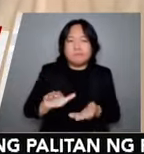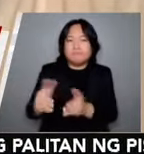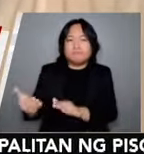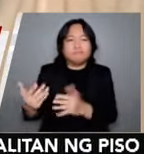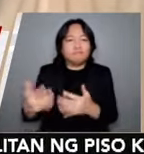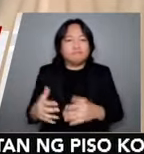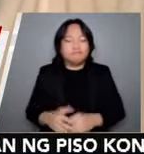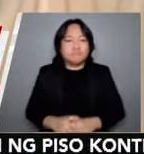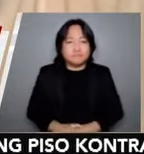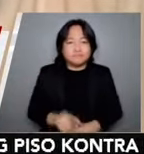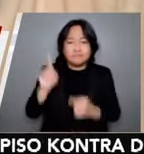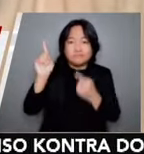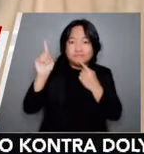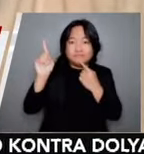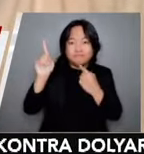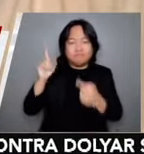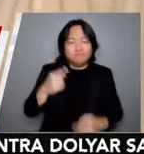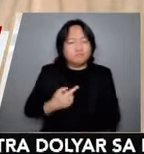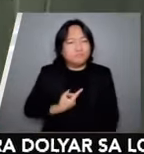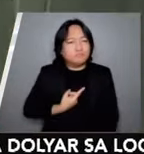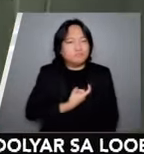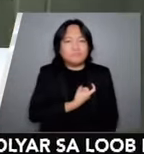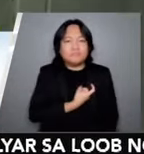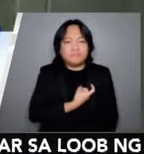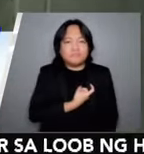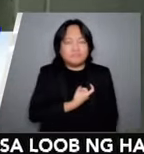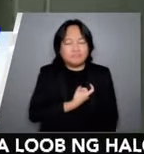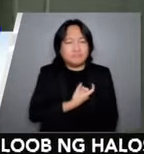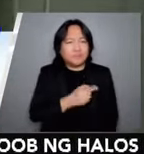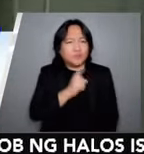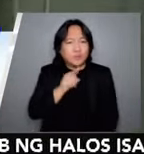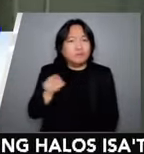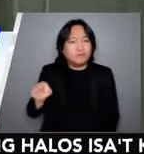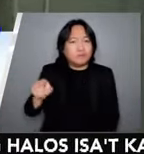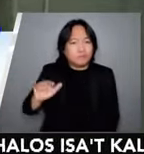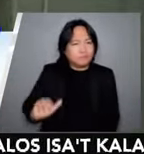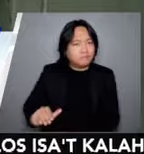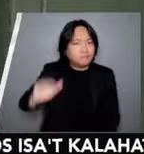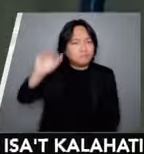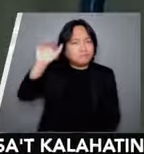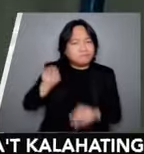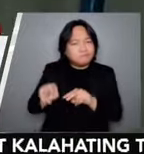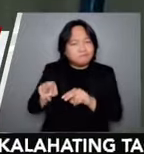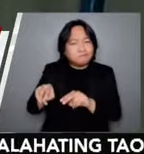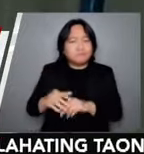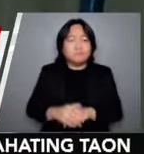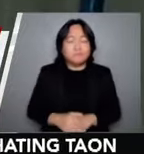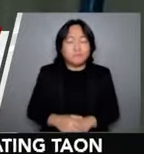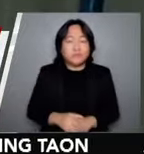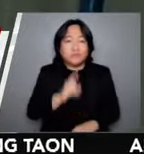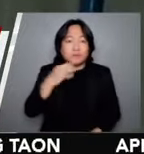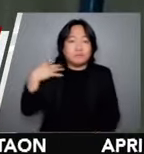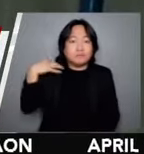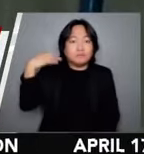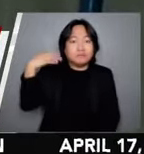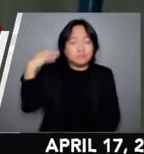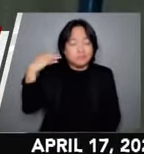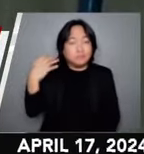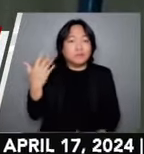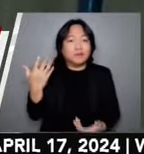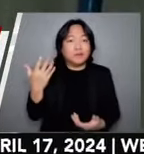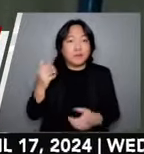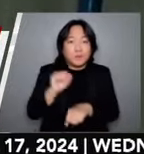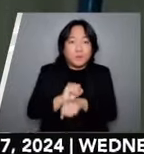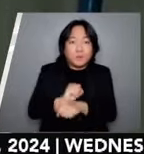namin yan eh. Sa amin lumaki yan eh. Matagal na pong fire volunteer ni si CK. Sa amin kasi lumaki yung batang yan. Alaga